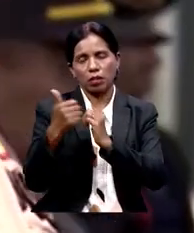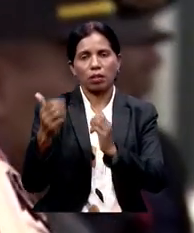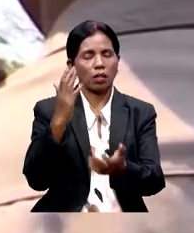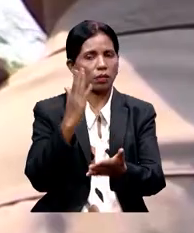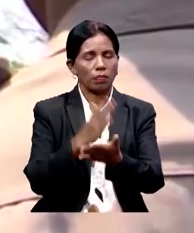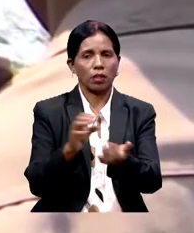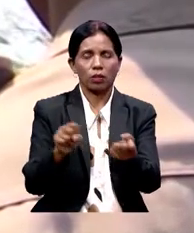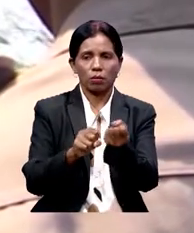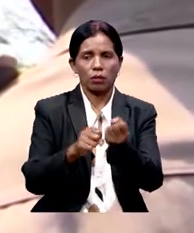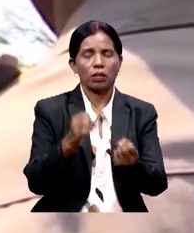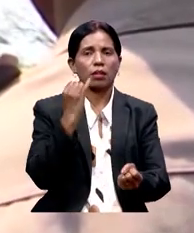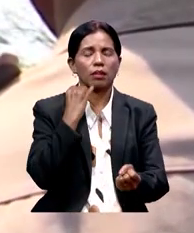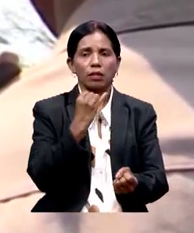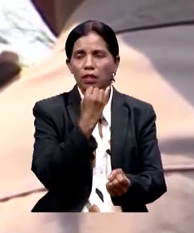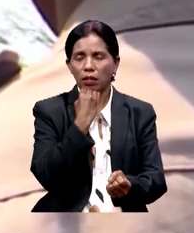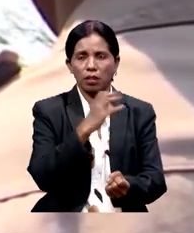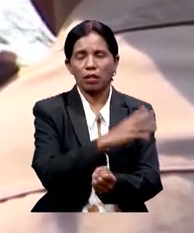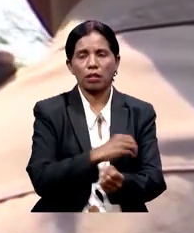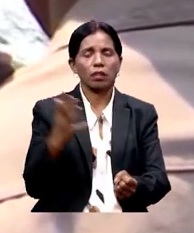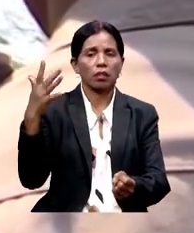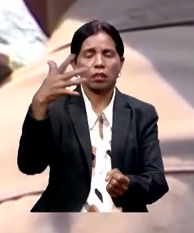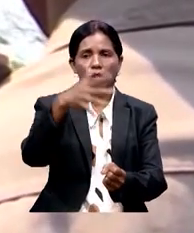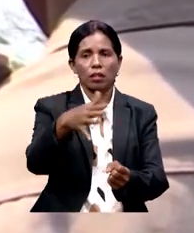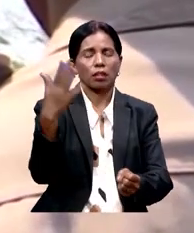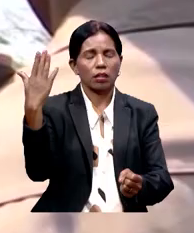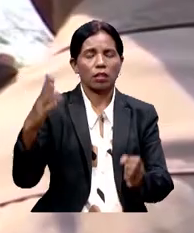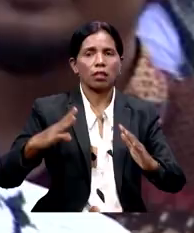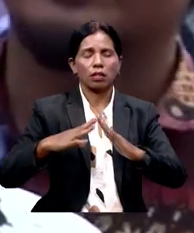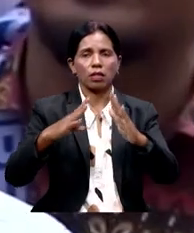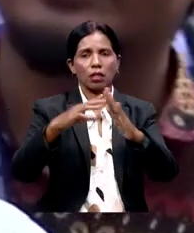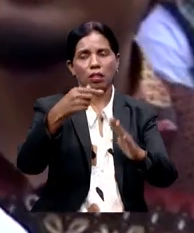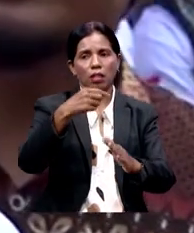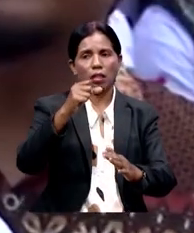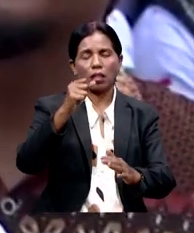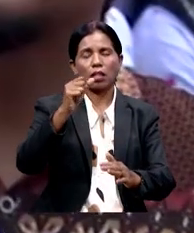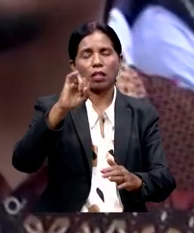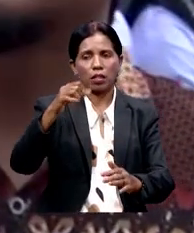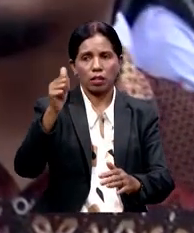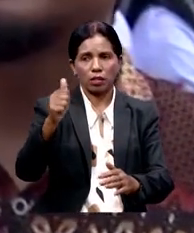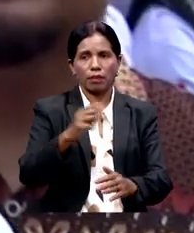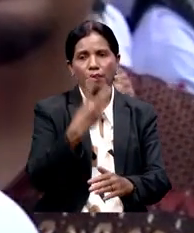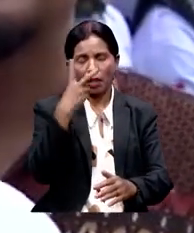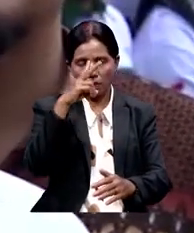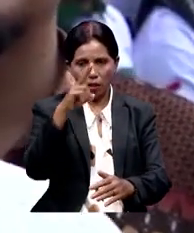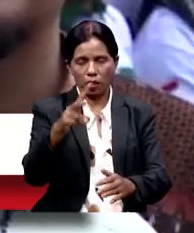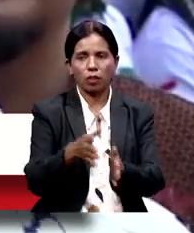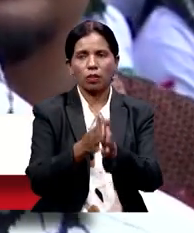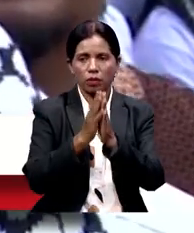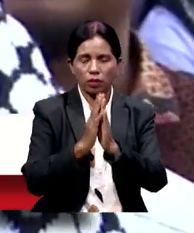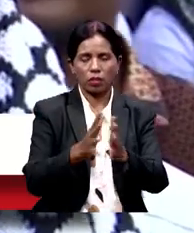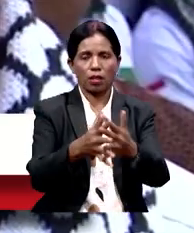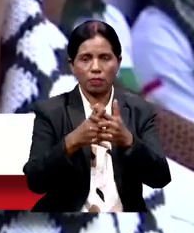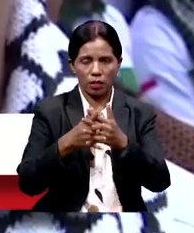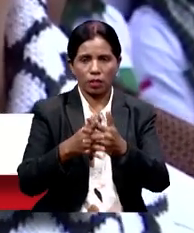atuar apoio a Israel enquanto o ataque aéreo atinge a cidade de Gaza. Siang hari ini ingin menuntut kepada Kedubes Amerika